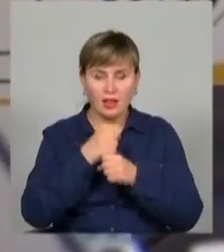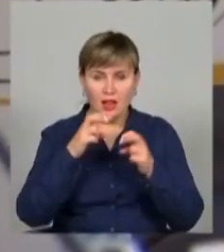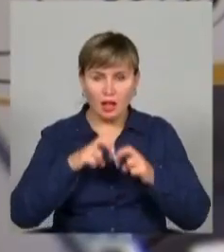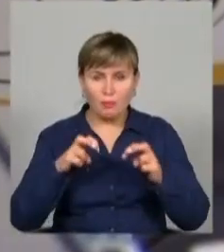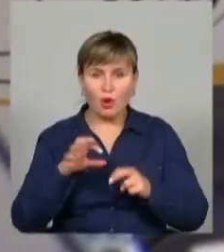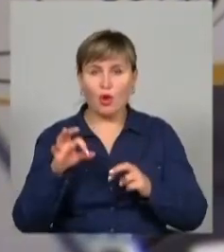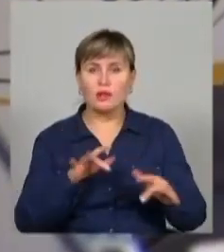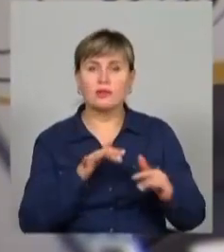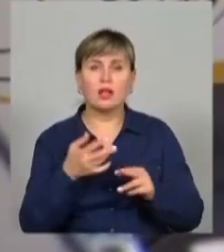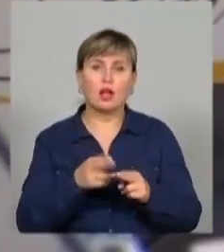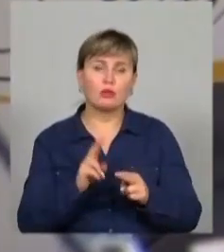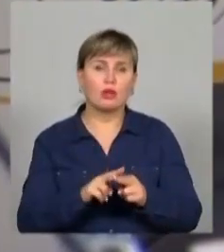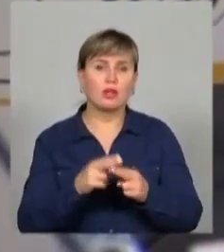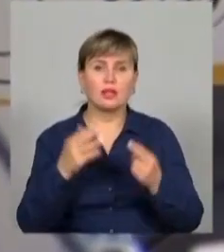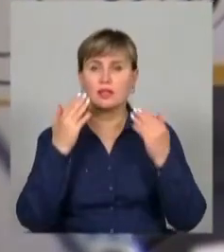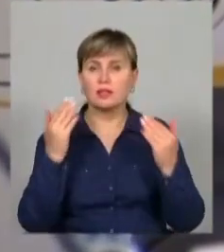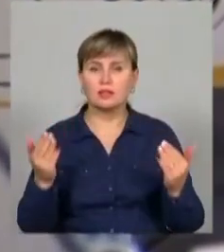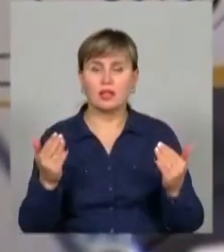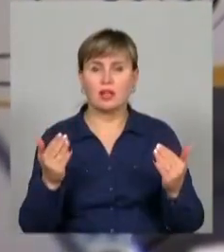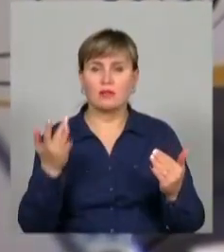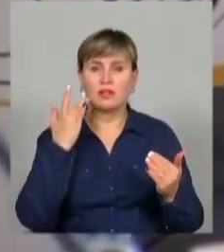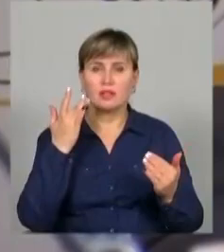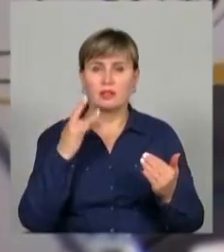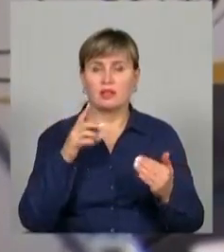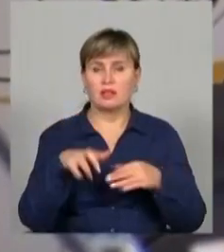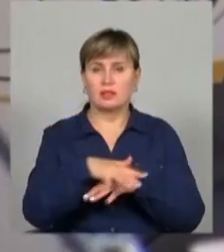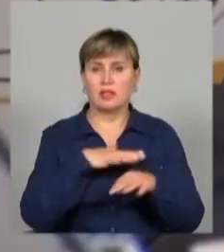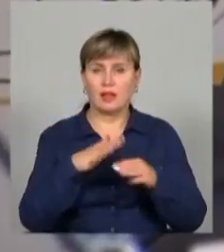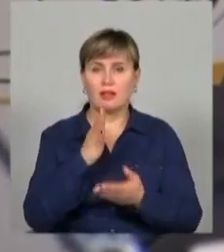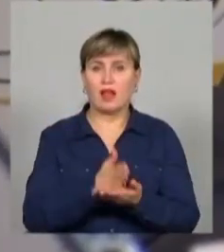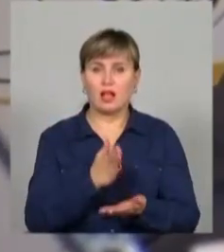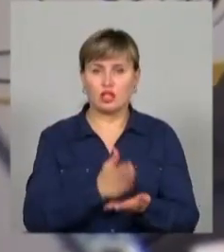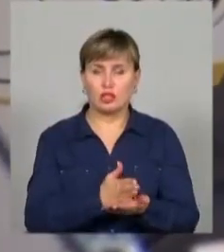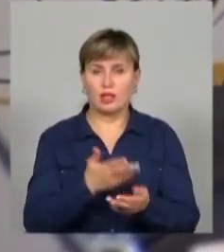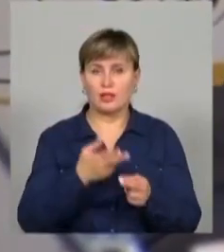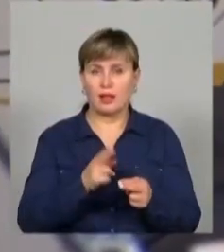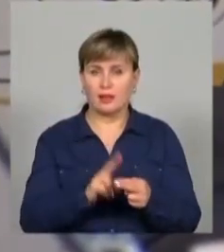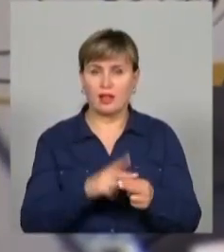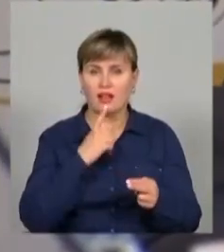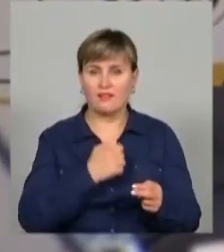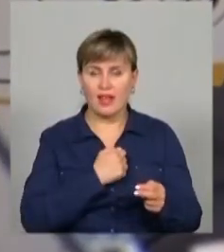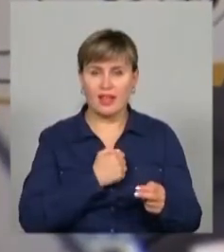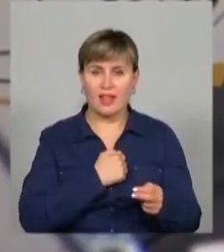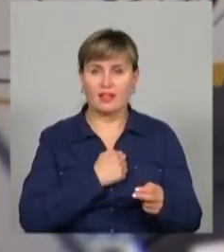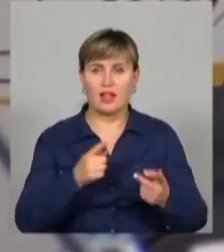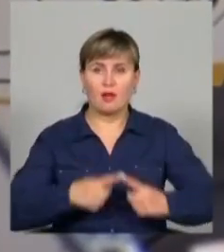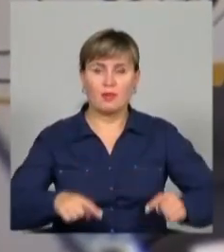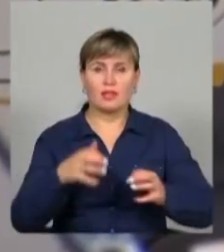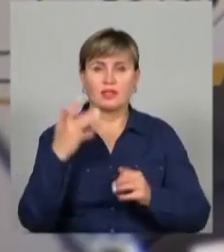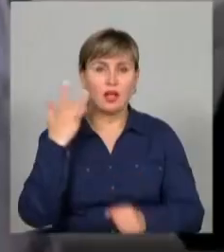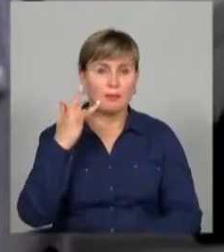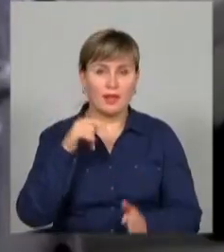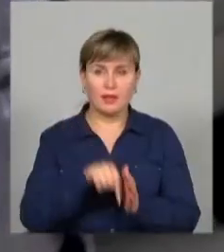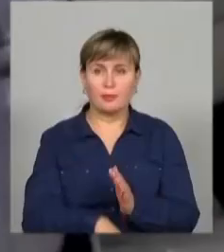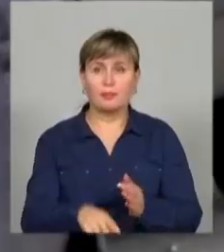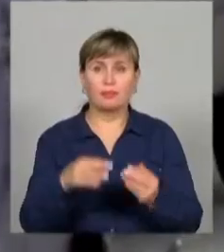деятельности которых не всегда знает и страна нахождения этих военных объектов Соединенных Штатов.